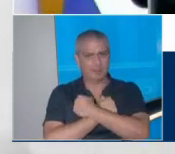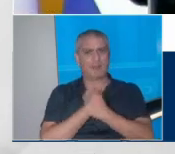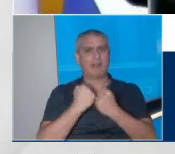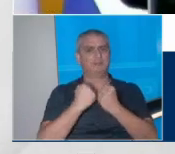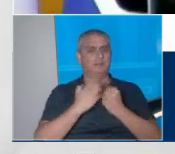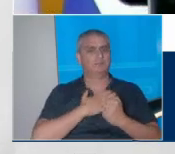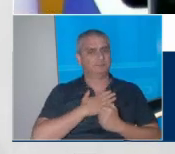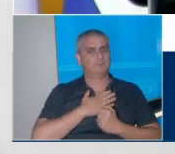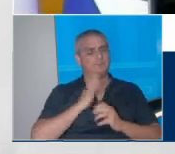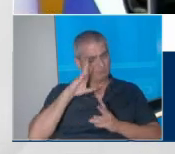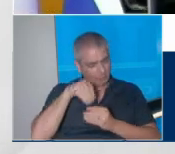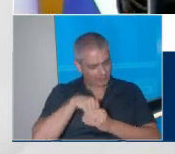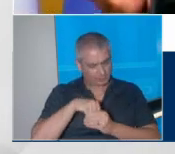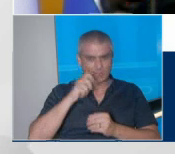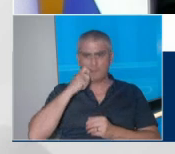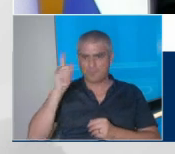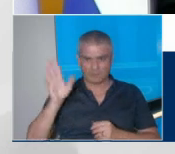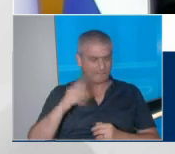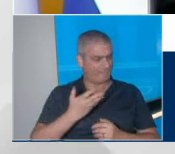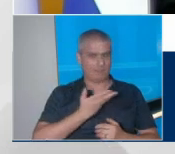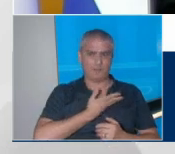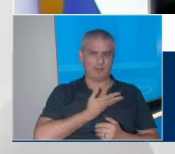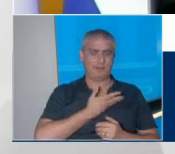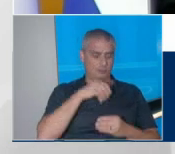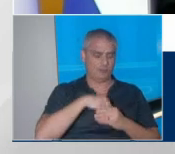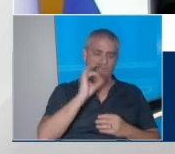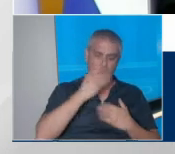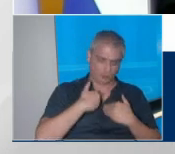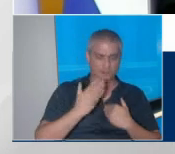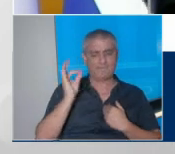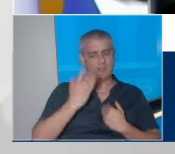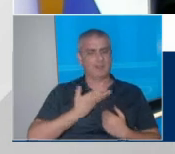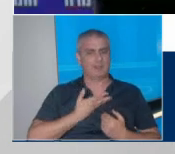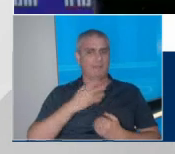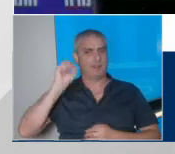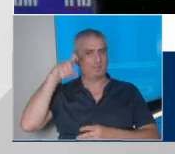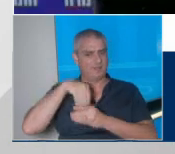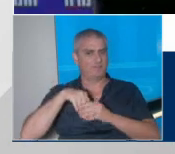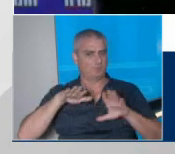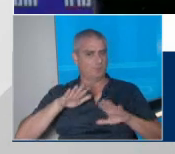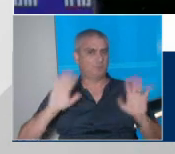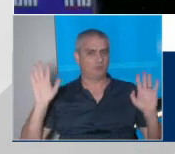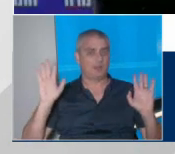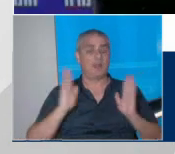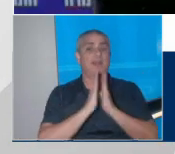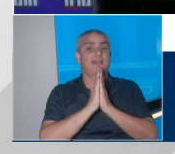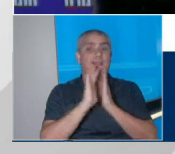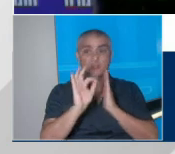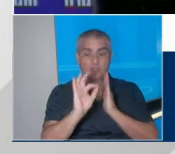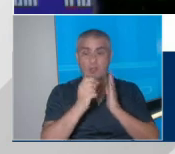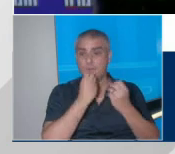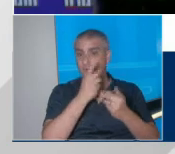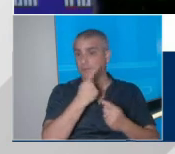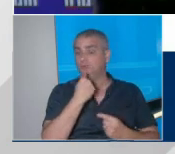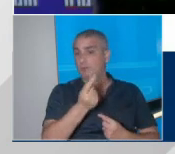שאומר, אפשר להצביע גם לבן גביר וגם לקבל את, אפשר להצביע לש"ס וגם עדיין יקבלו את בן גביר לממשלה, התקווה שלו במסר